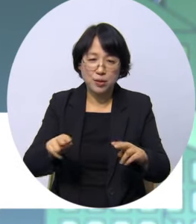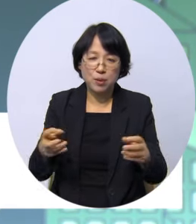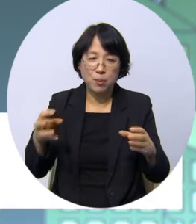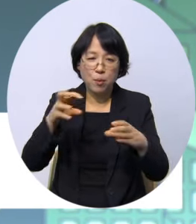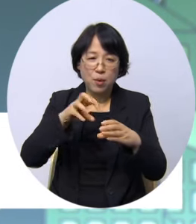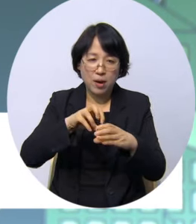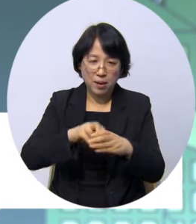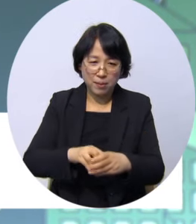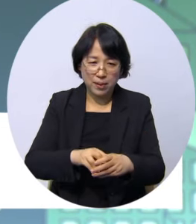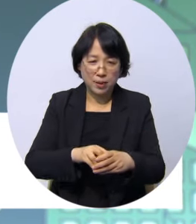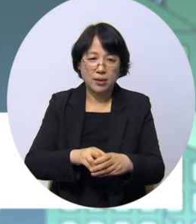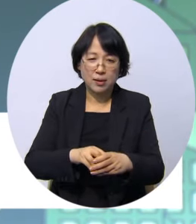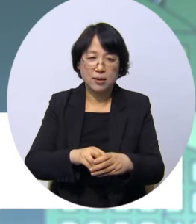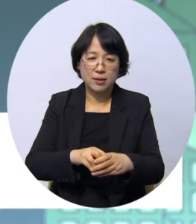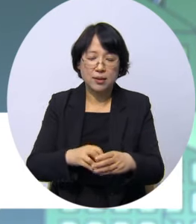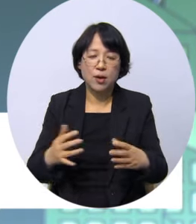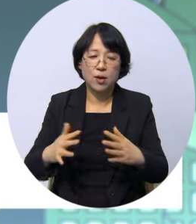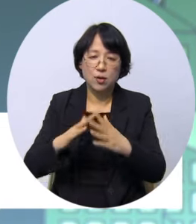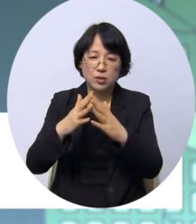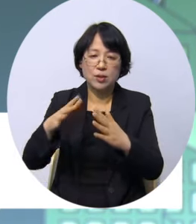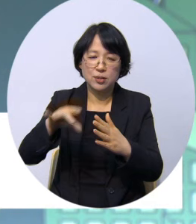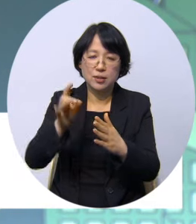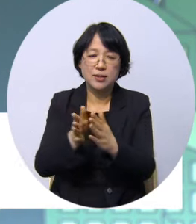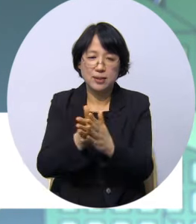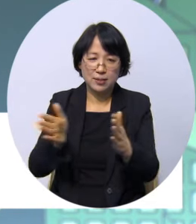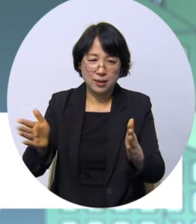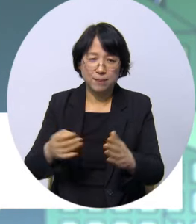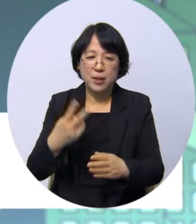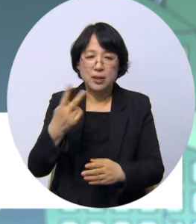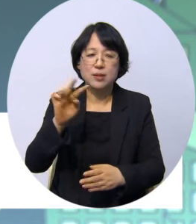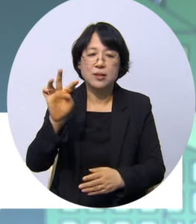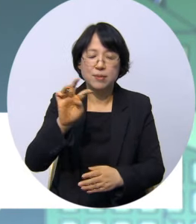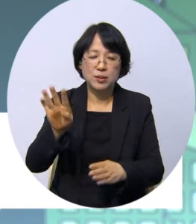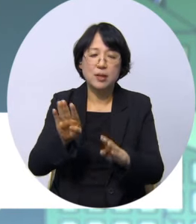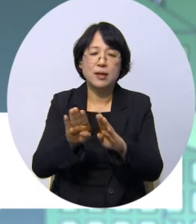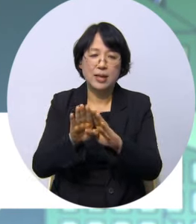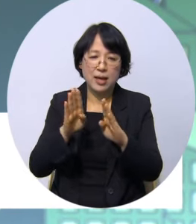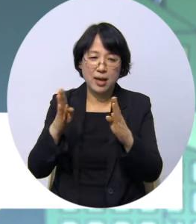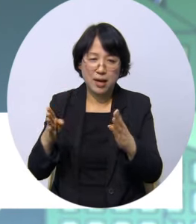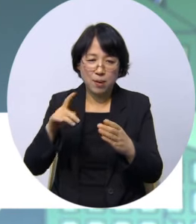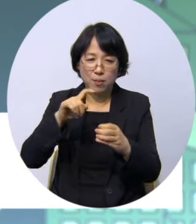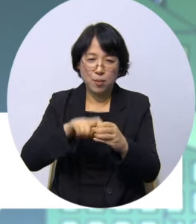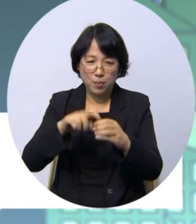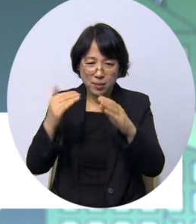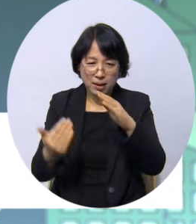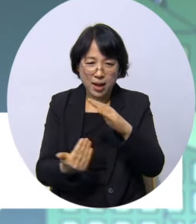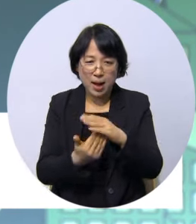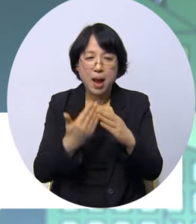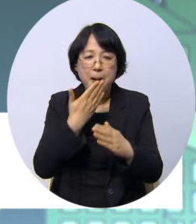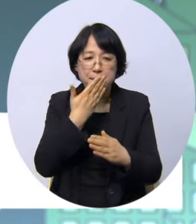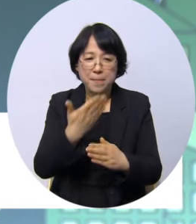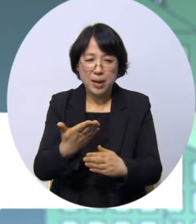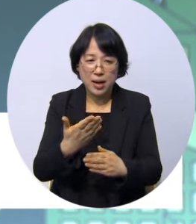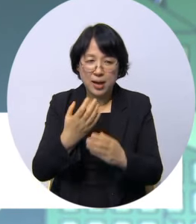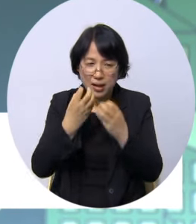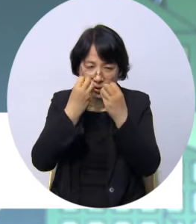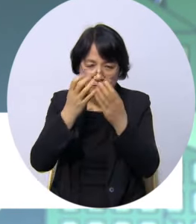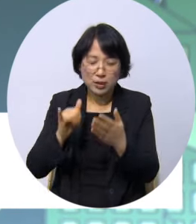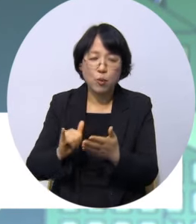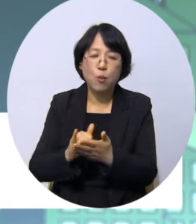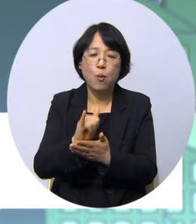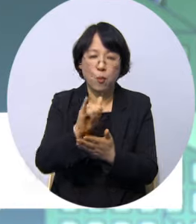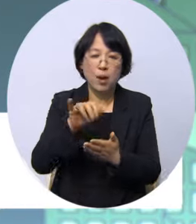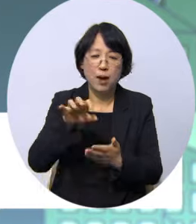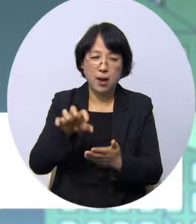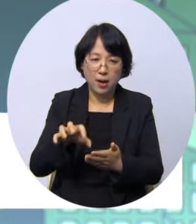걸음을 내드렸습니다 2030년 는 개 목표를 달성할 수 있도록 신공 건설의